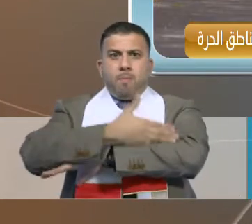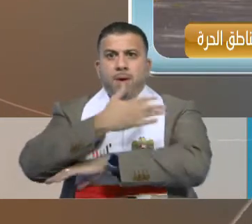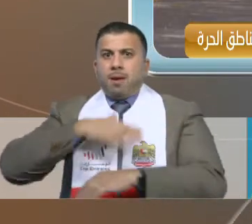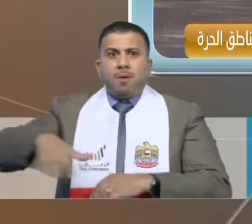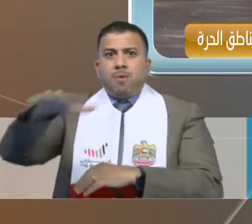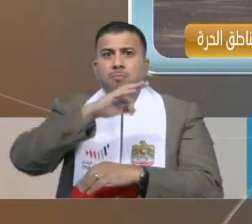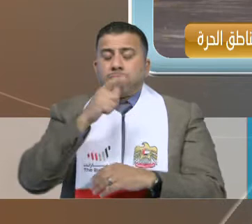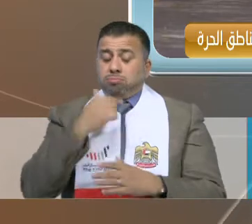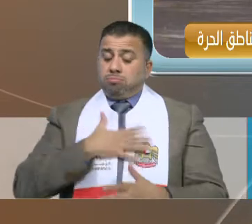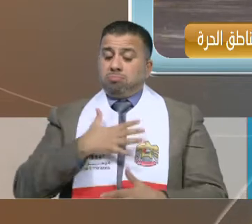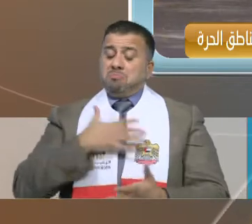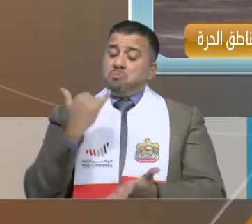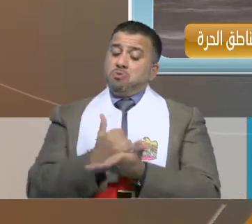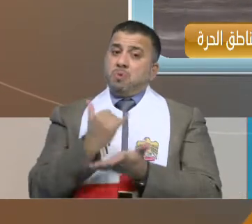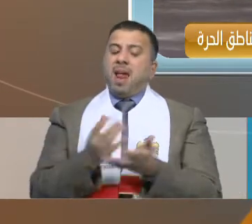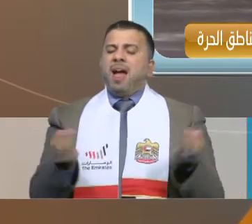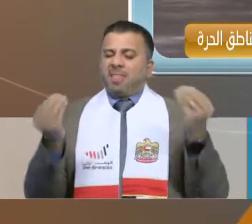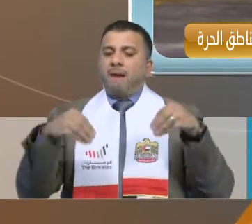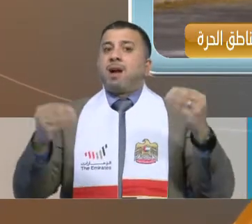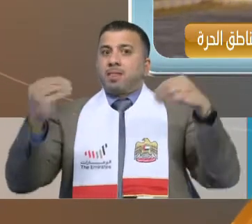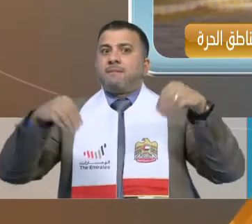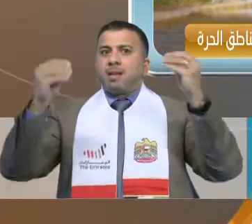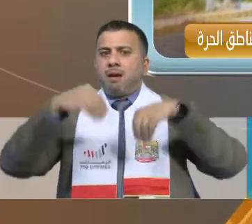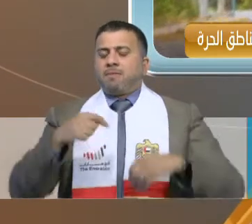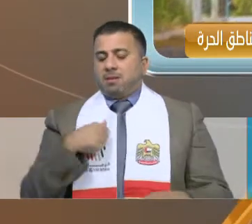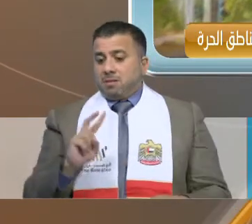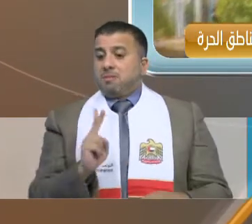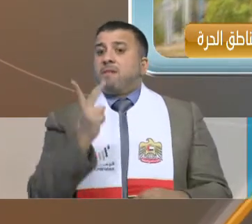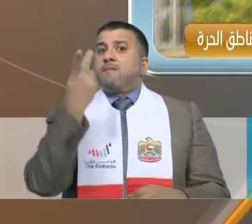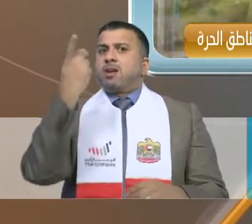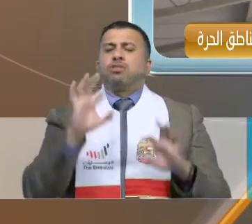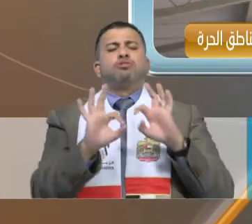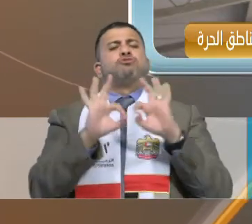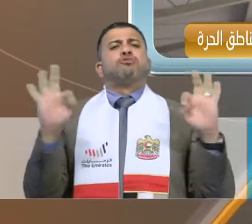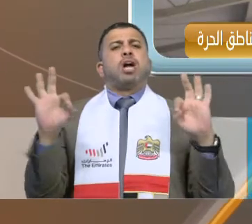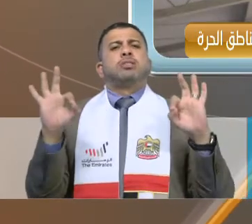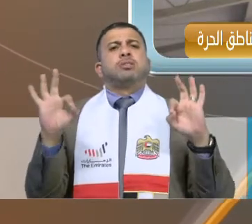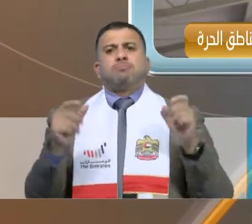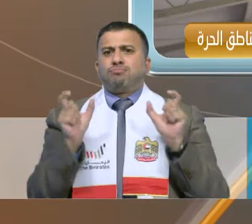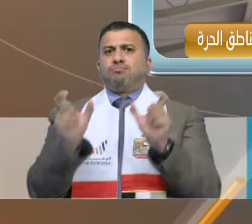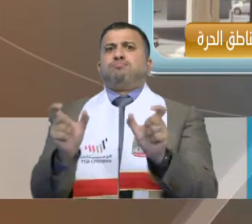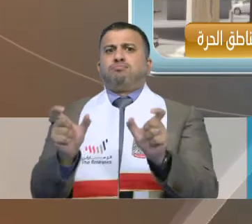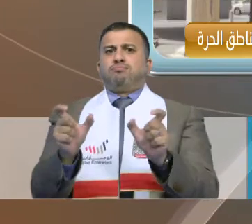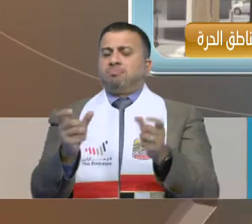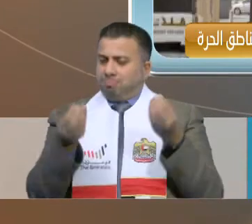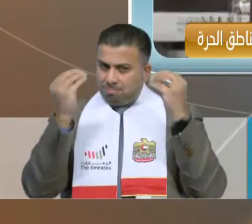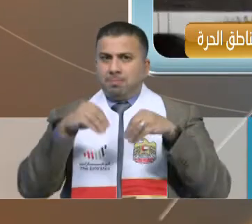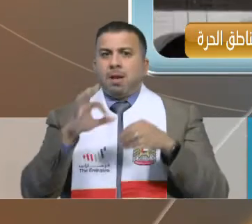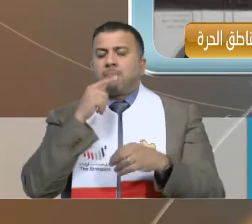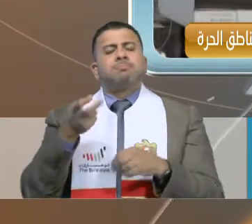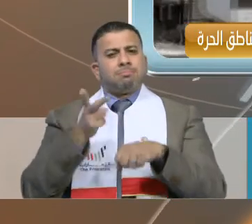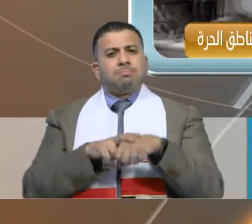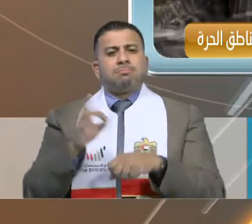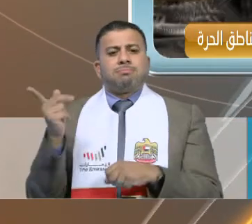هذا يحملنا مسؤولية إضافية في أن نحن نطور منافذنا ونجهزها على أعلى مستوى. كذلك